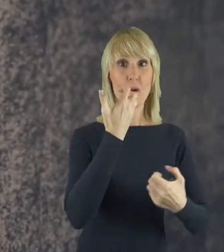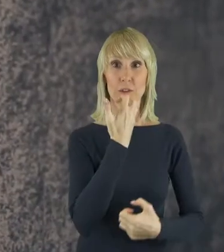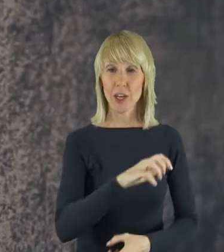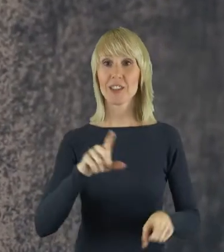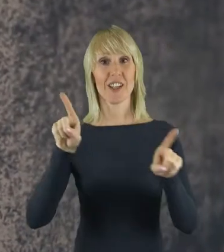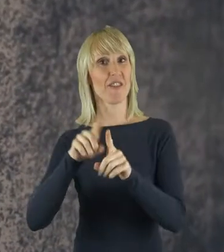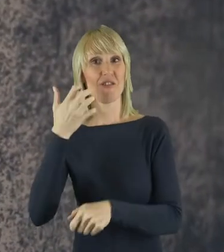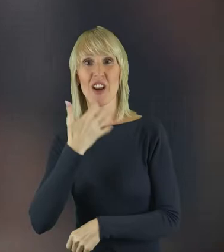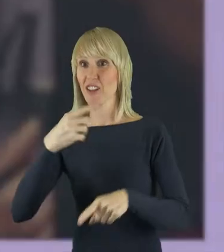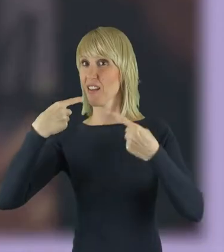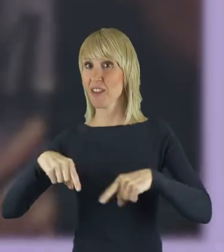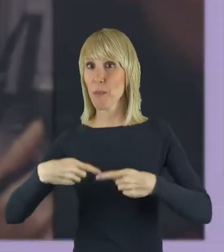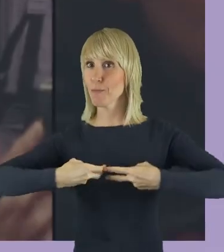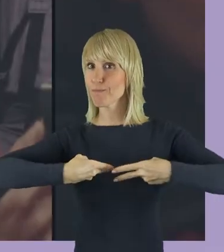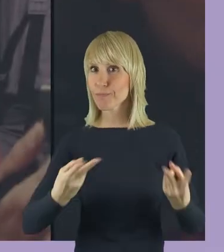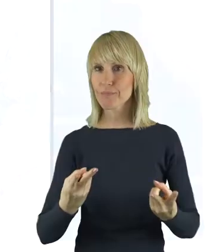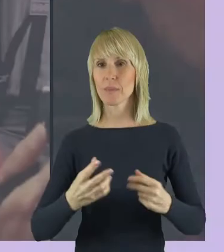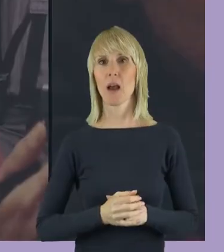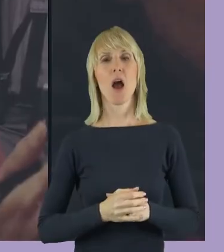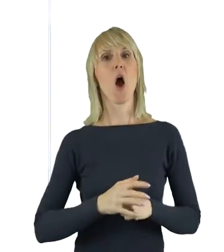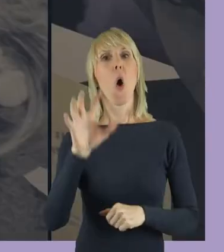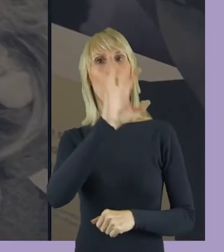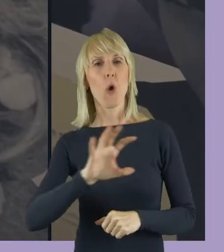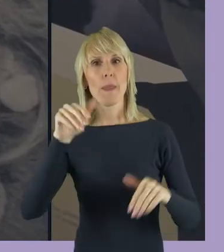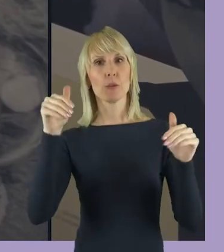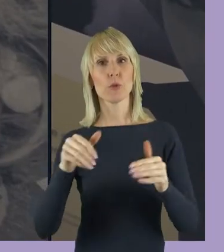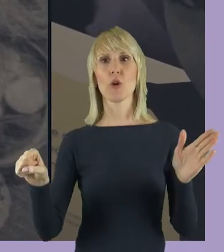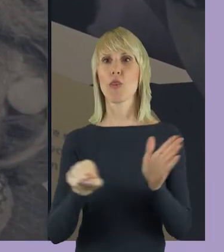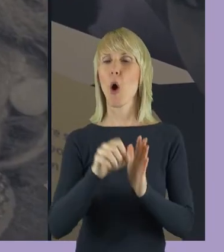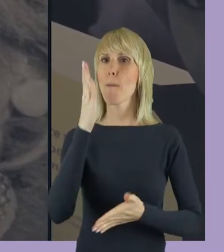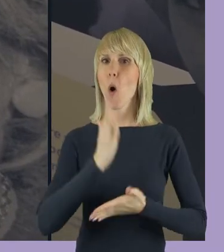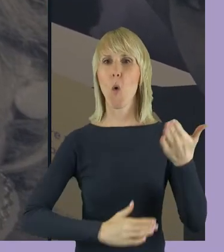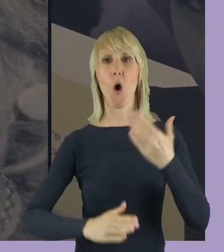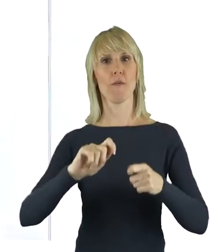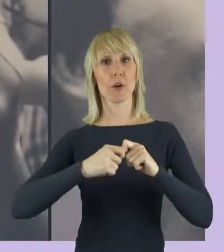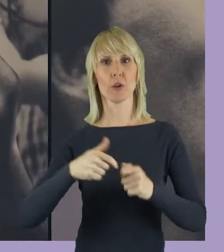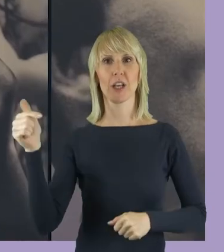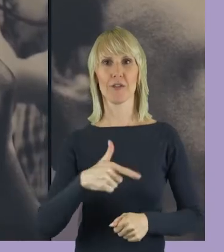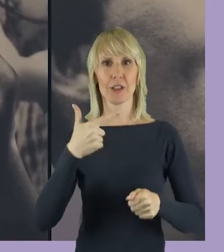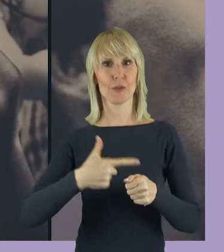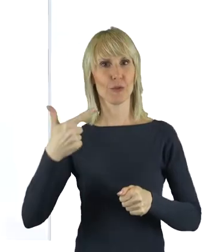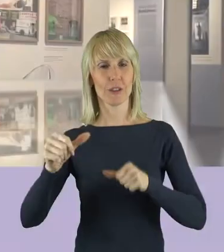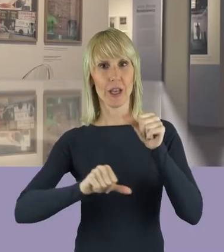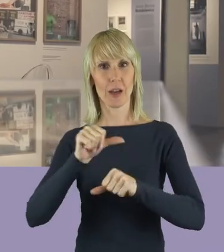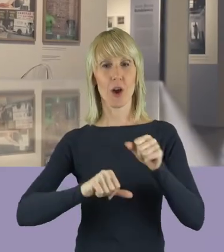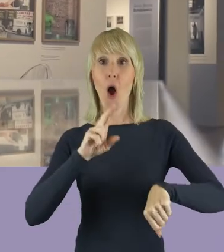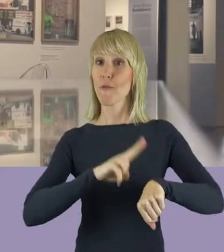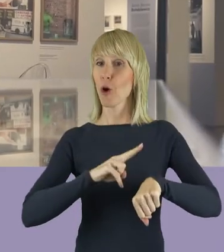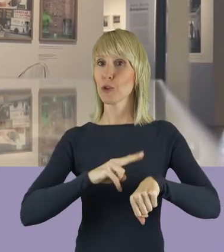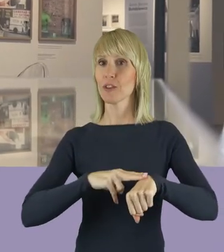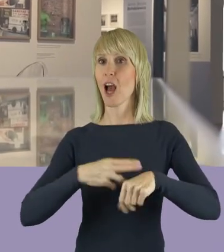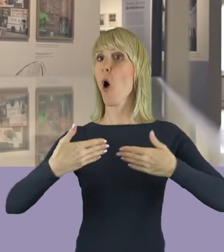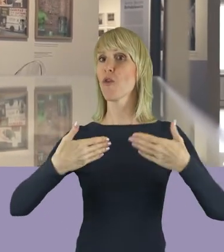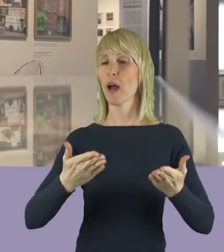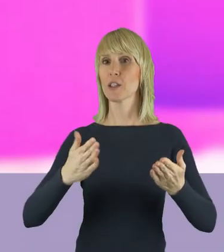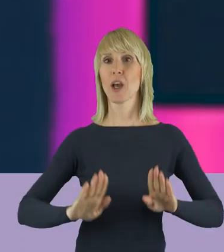wcześniej nie pokazywane. Wystawę można oglądać do połowy grudnia 2022 roku w godzinach otwarcia